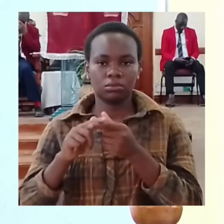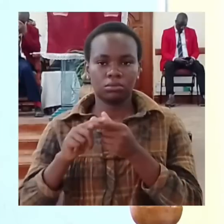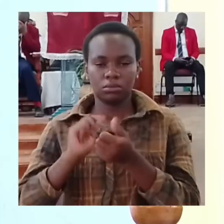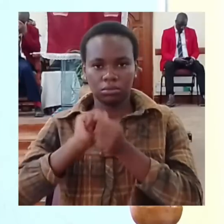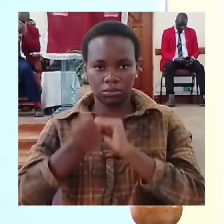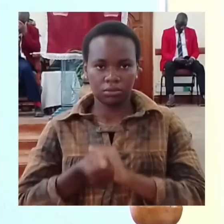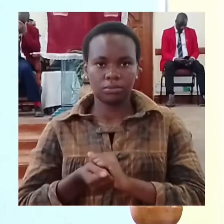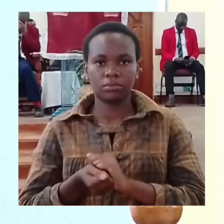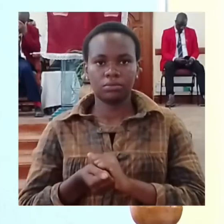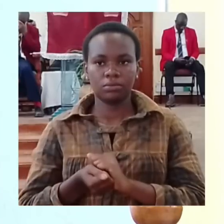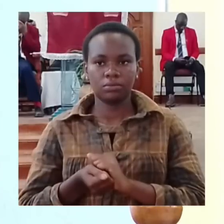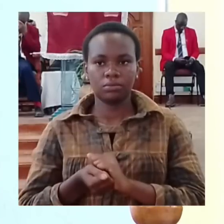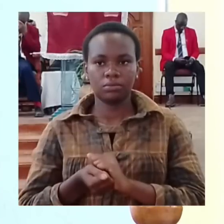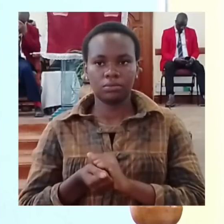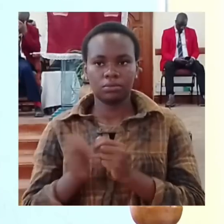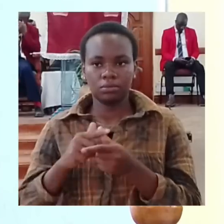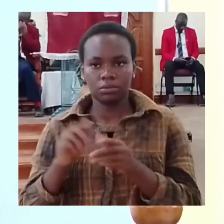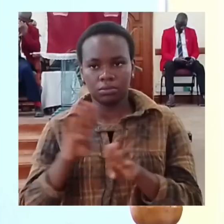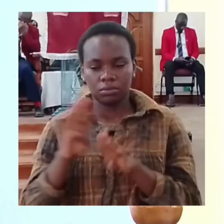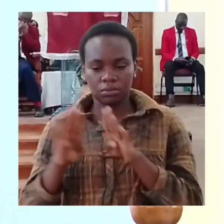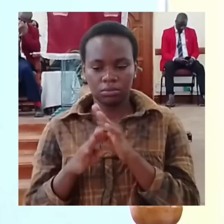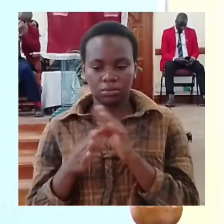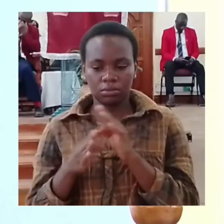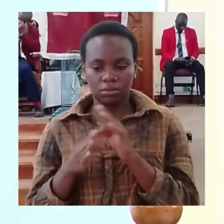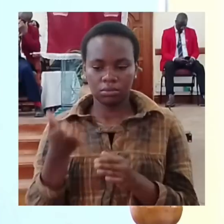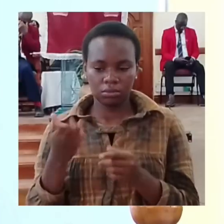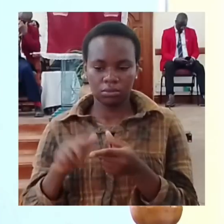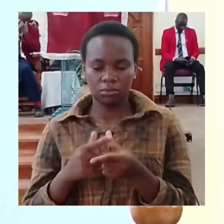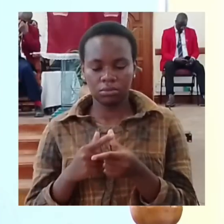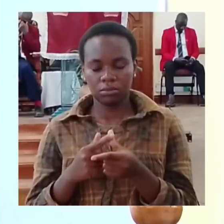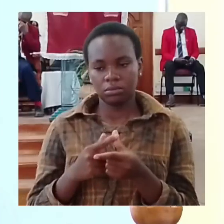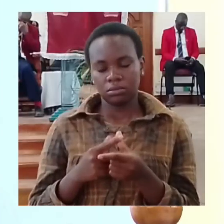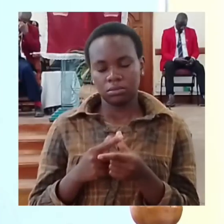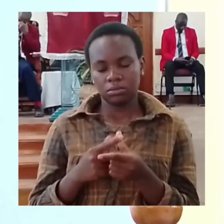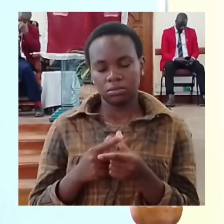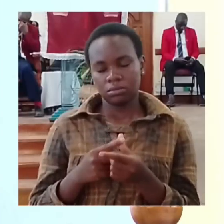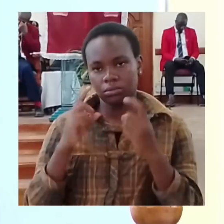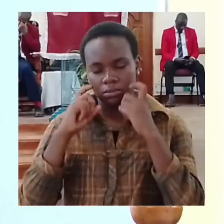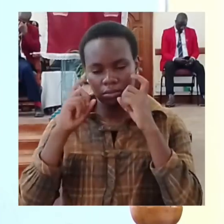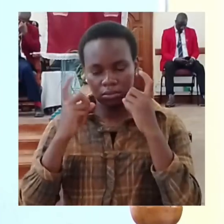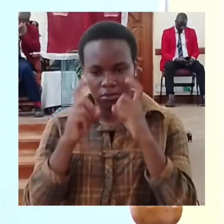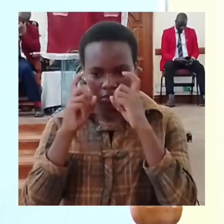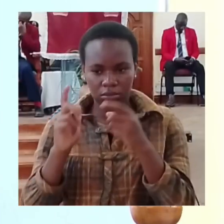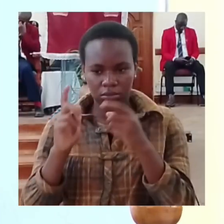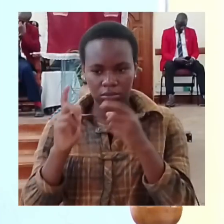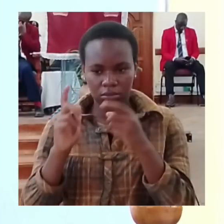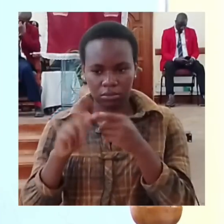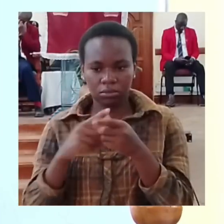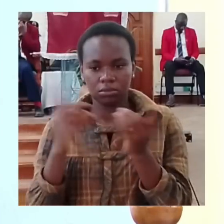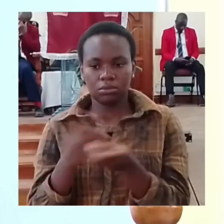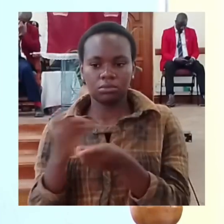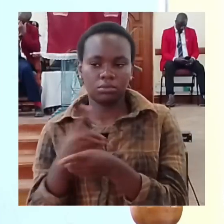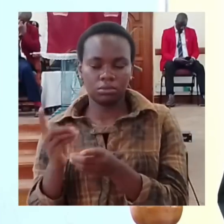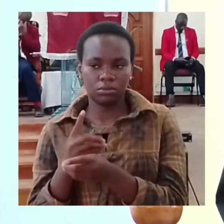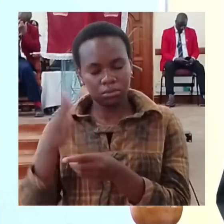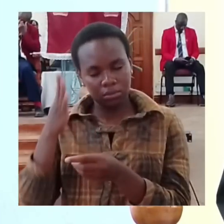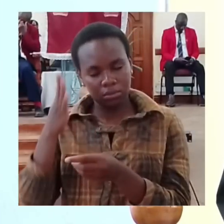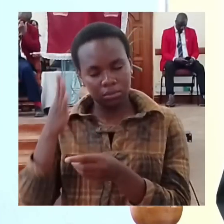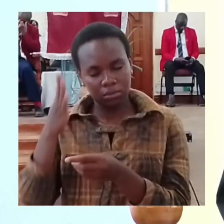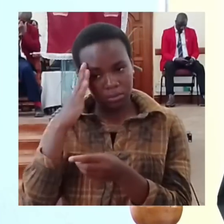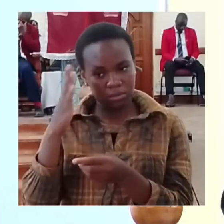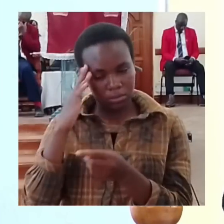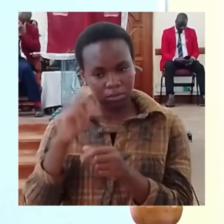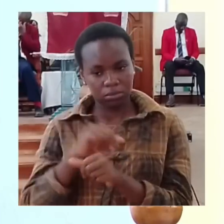Tugarure. Andu aria ungikora haha Mwathani mohetwo ni minyororo ya mehia o ma mithemba yothe maria moikaine ona